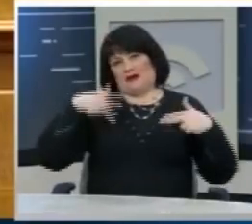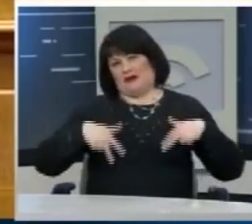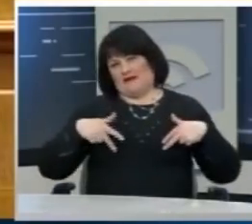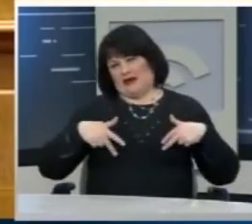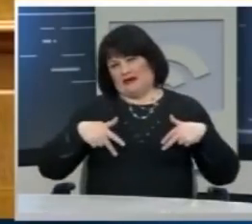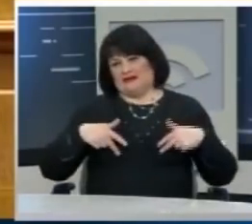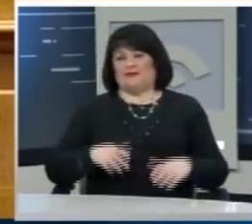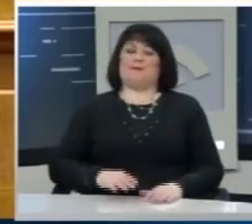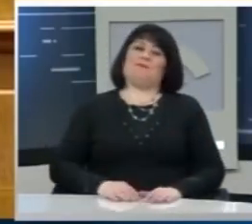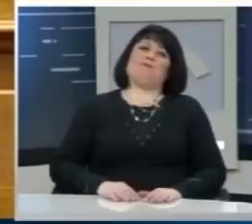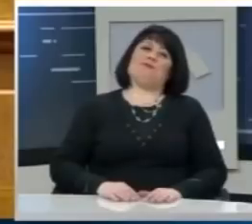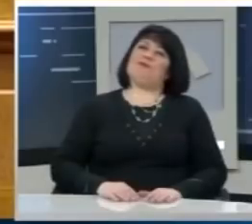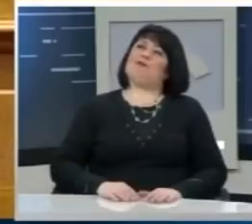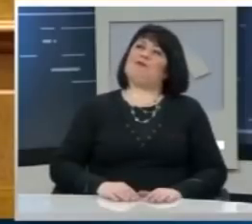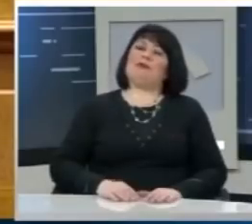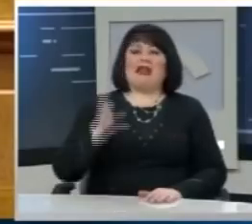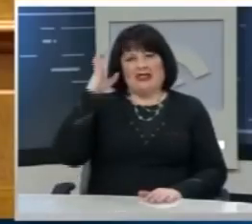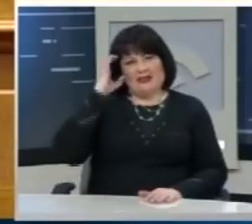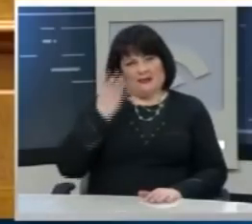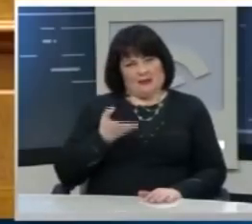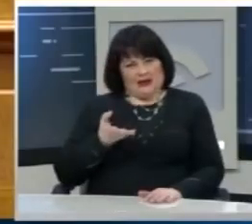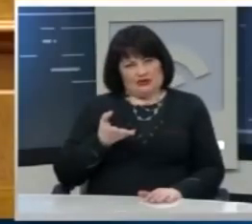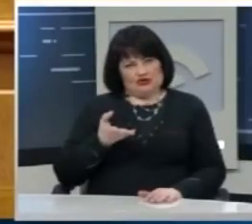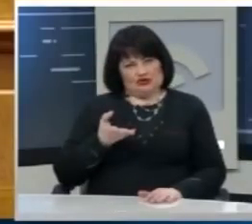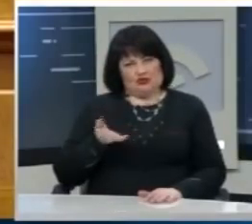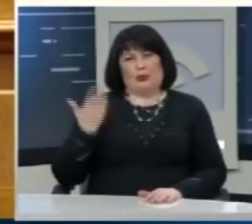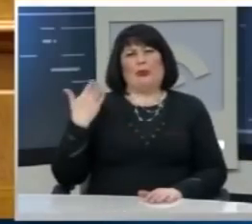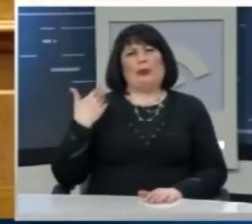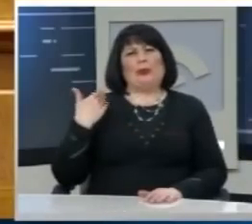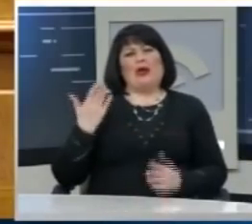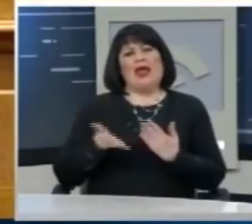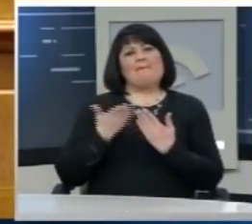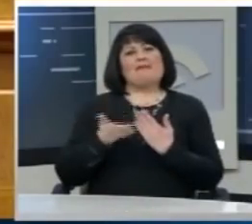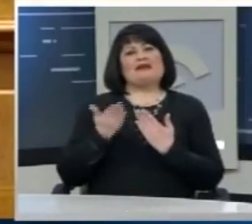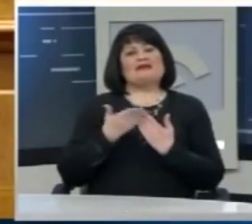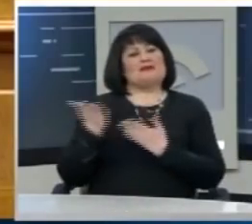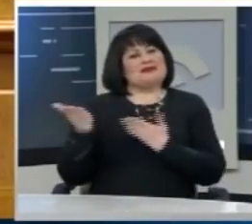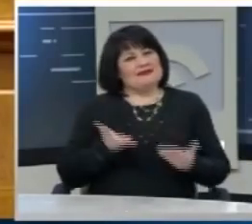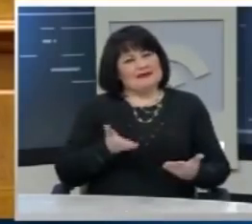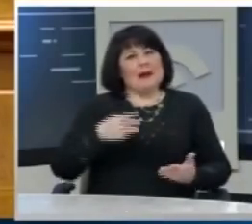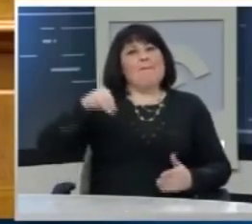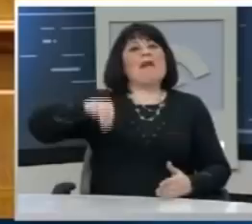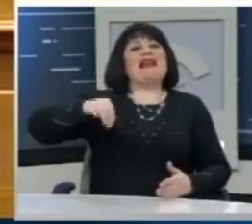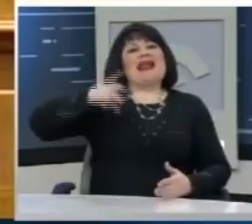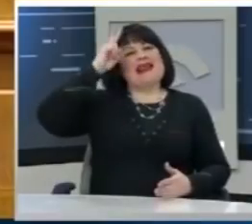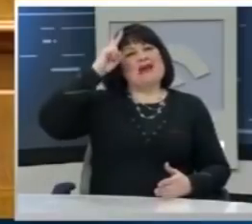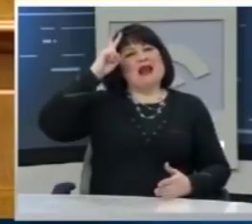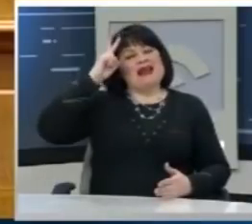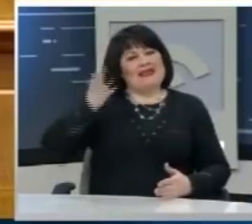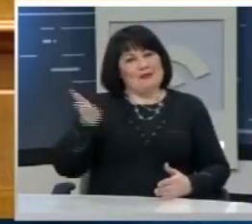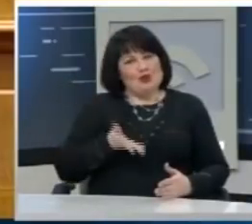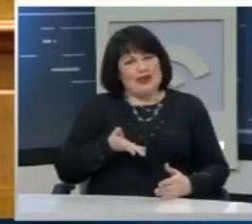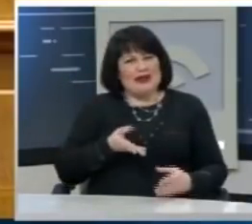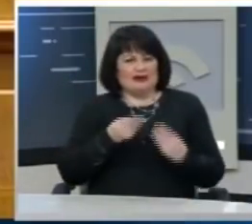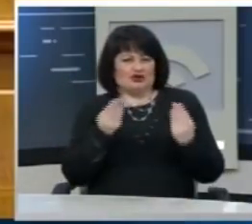κυβέρνηση. Αρκεί να θυμηθούμε κατά την πρόσφατη επίσκεψη της κυρίας Μέρκελ στη χώρα μας το